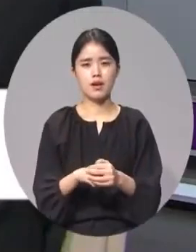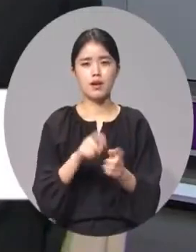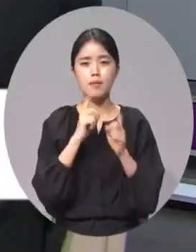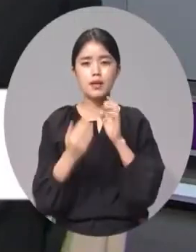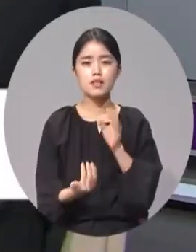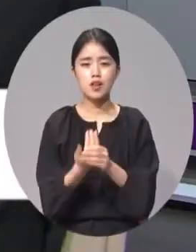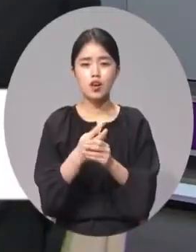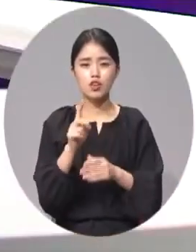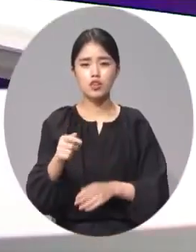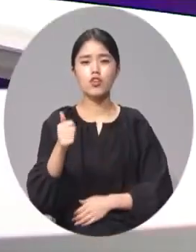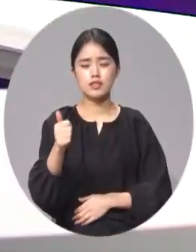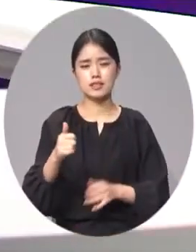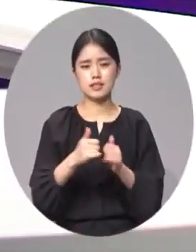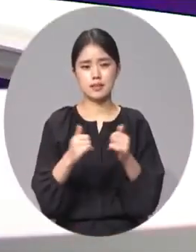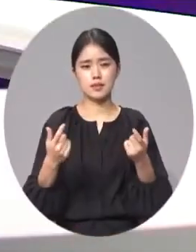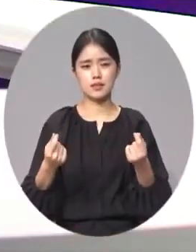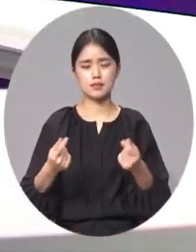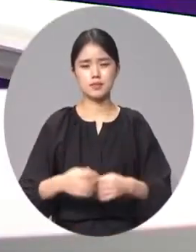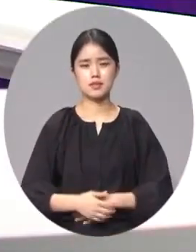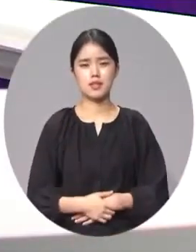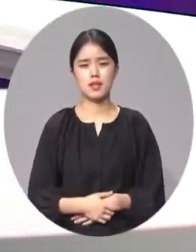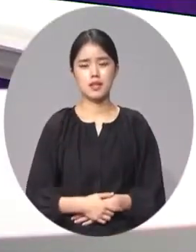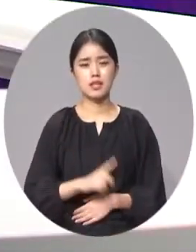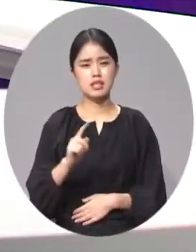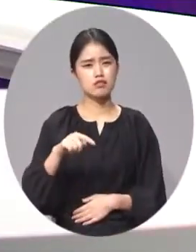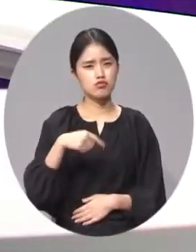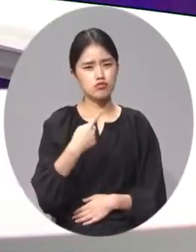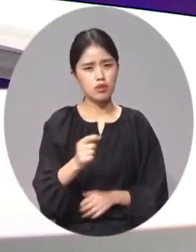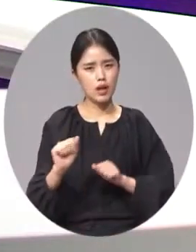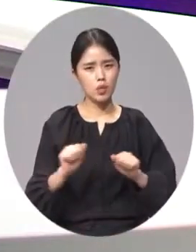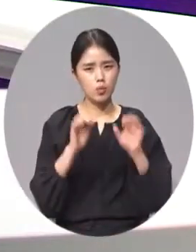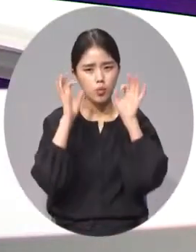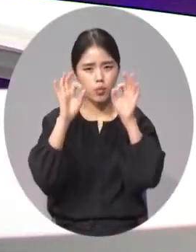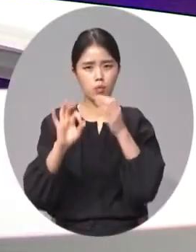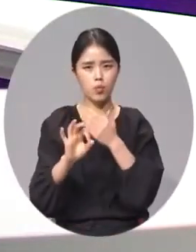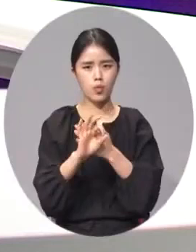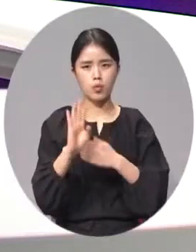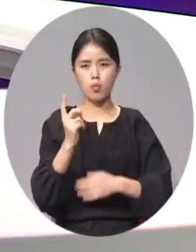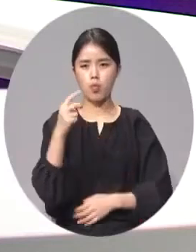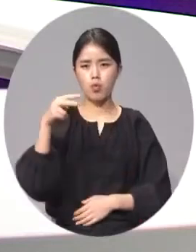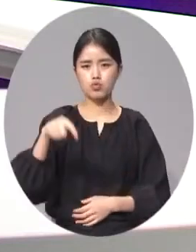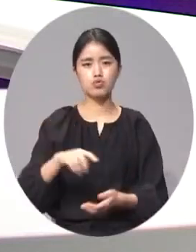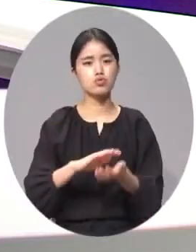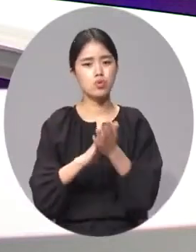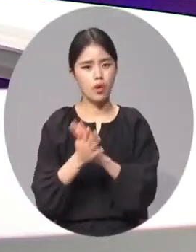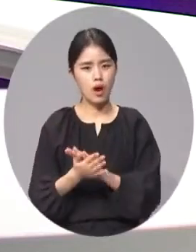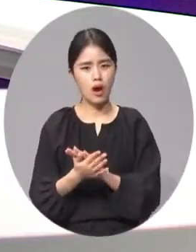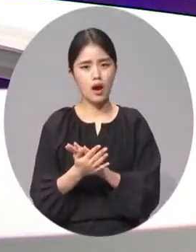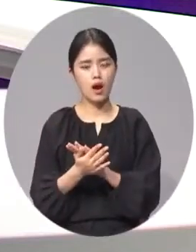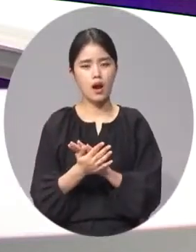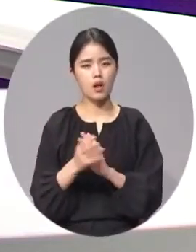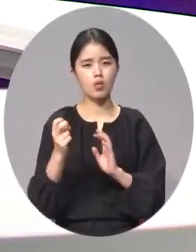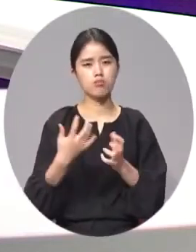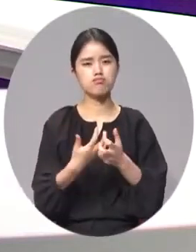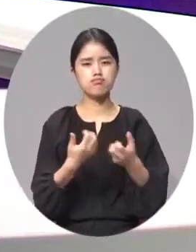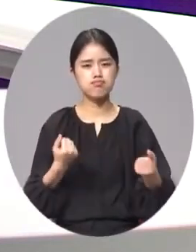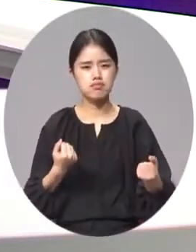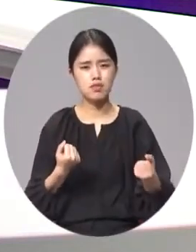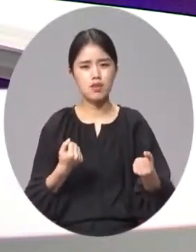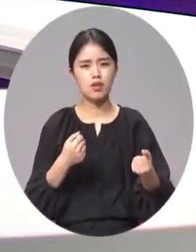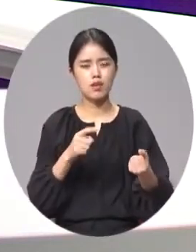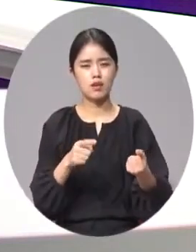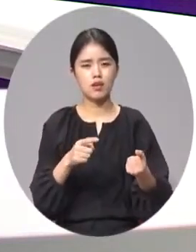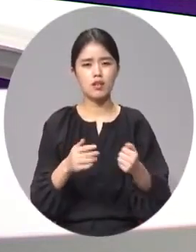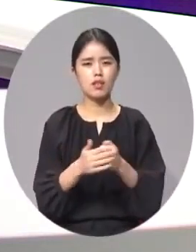주인공 이십니다 그런데서 예 그런데 그 이후의 행보를 보면 은 보수화 그리고 이제 분열 행보 뭐 이런 것들